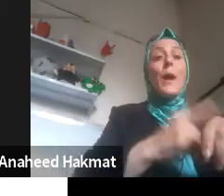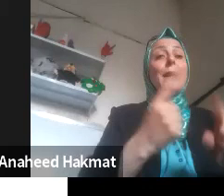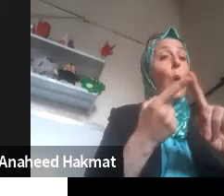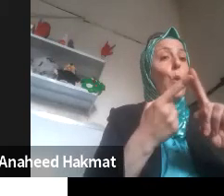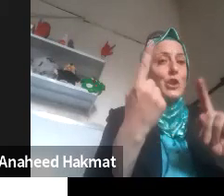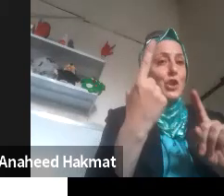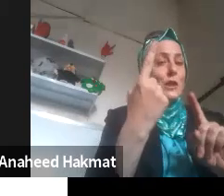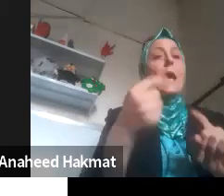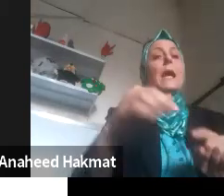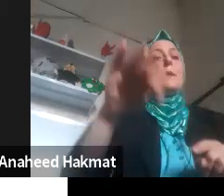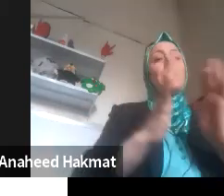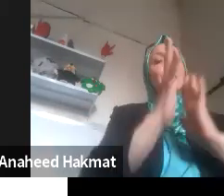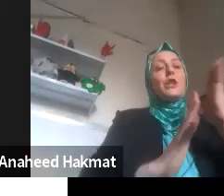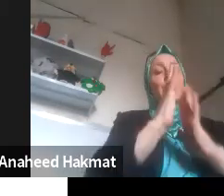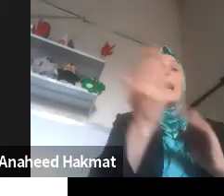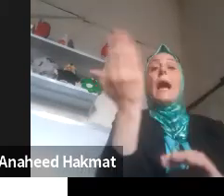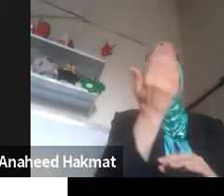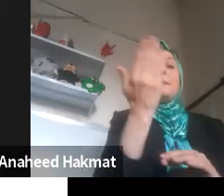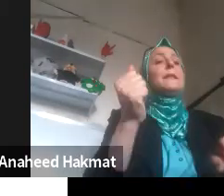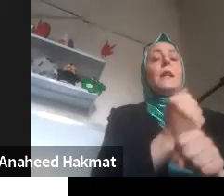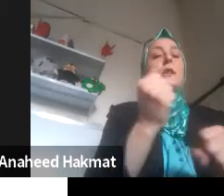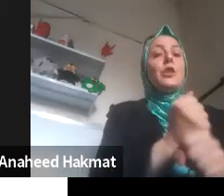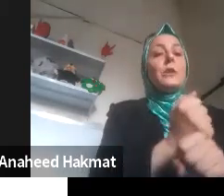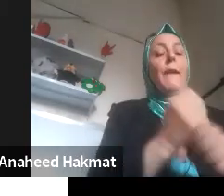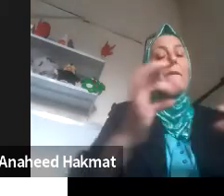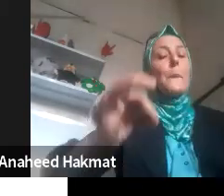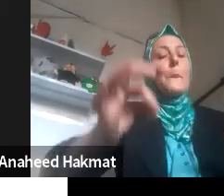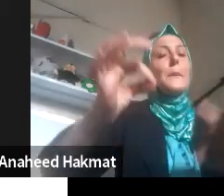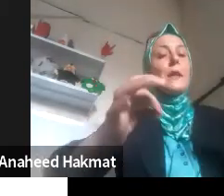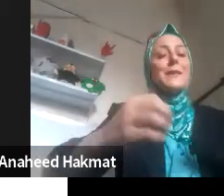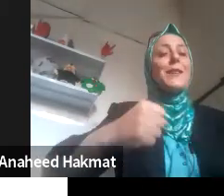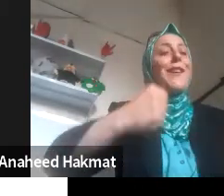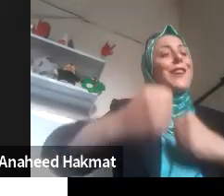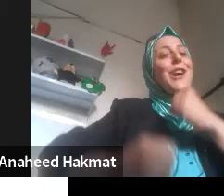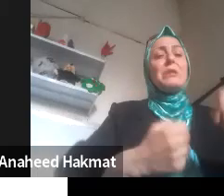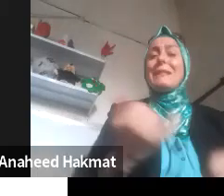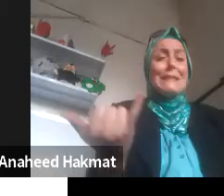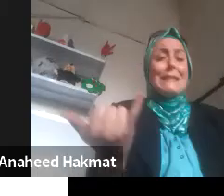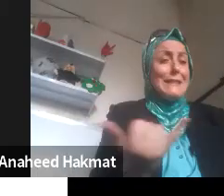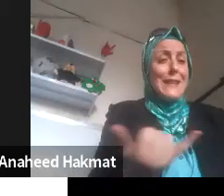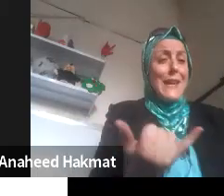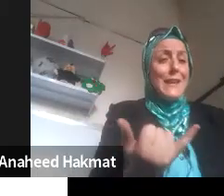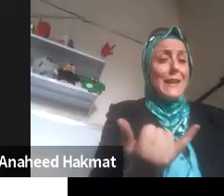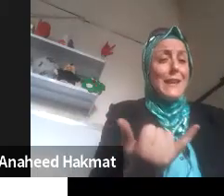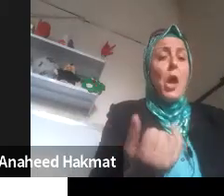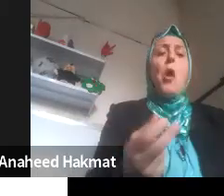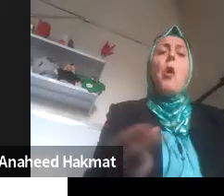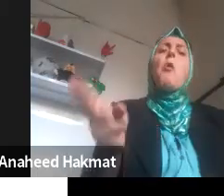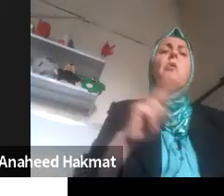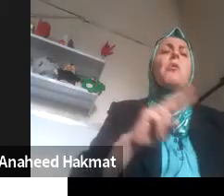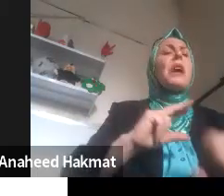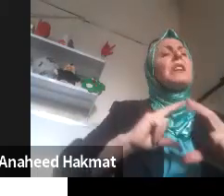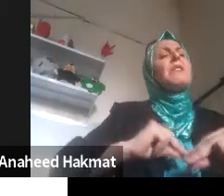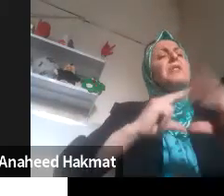للمدرسة مهم نشتغل على أنه يكون في تخطيط لأنشطة بسيطة وروتينية، ويكون في فترة